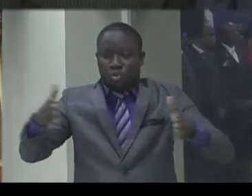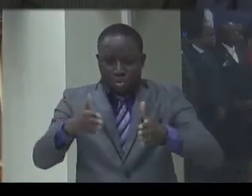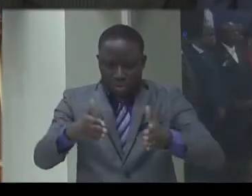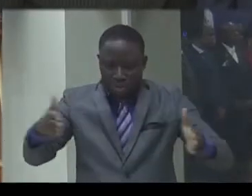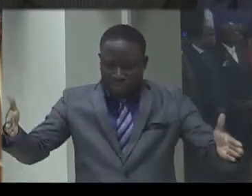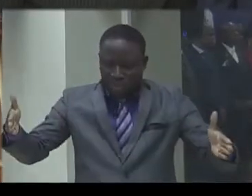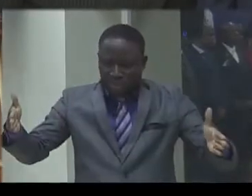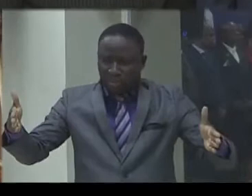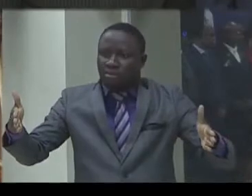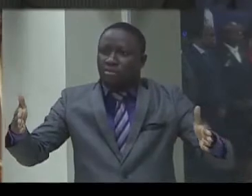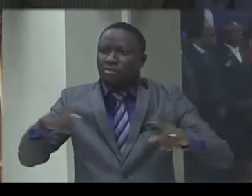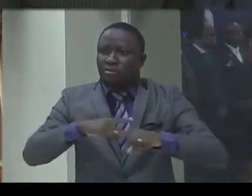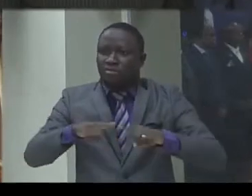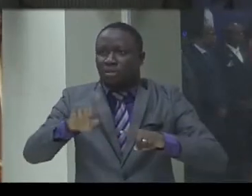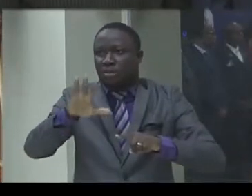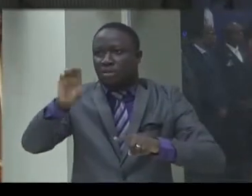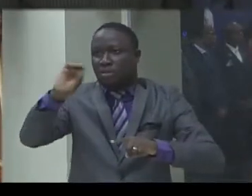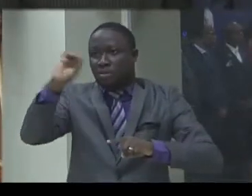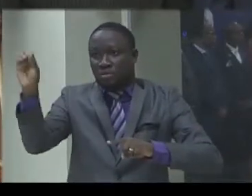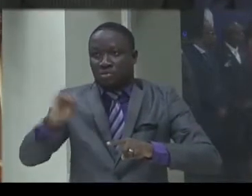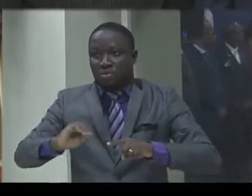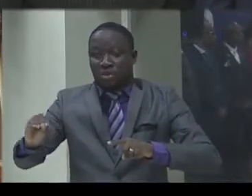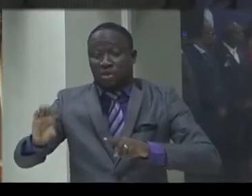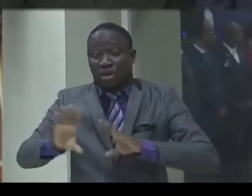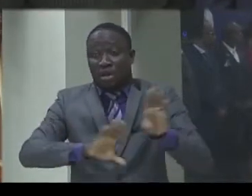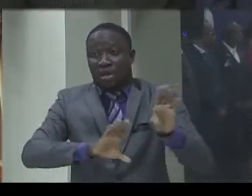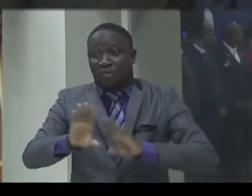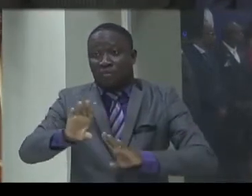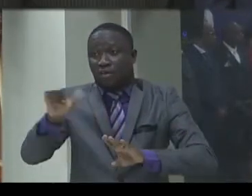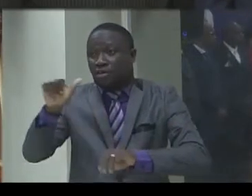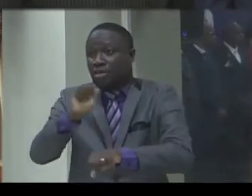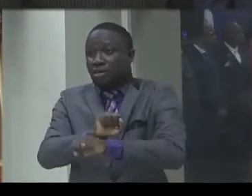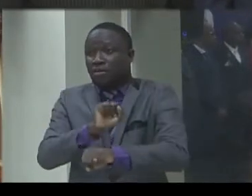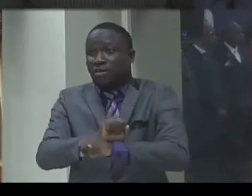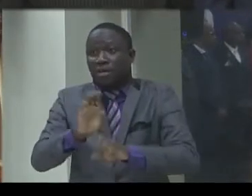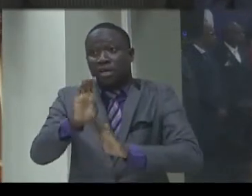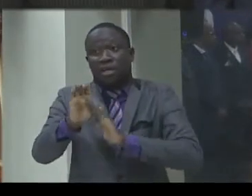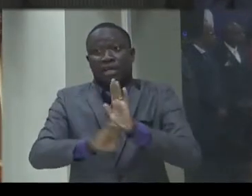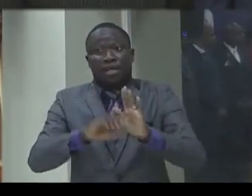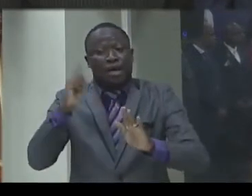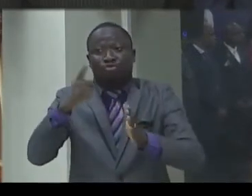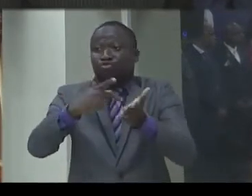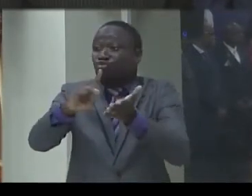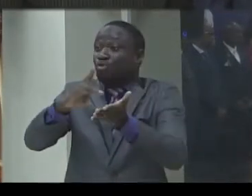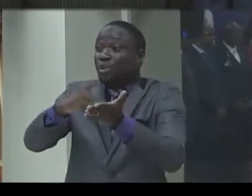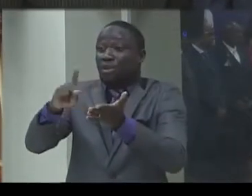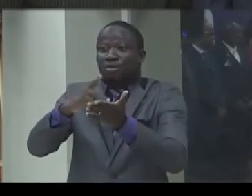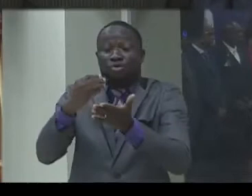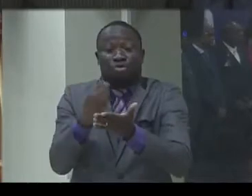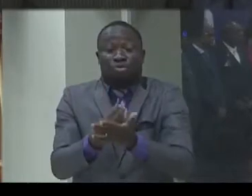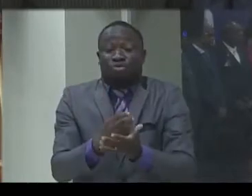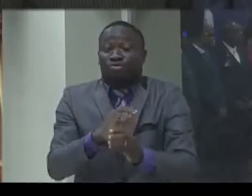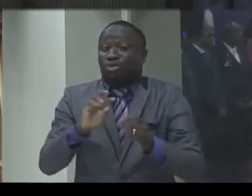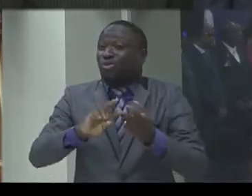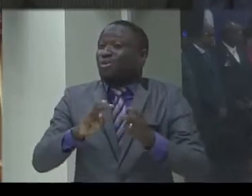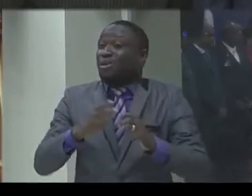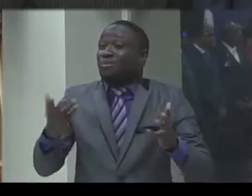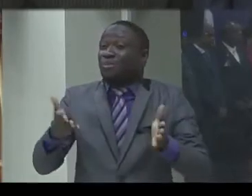50% ap fe teletravay. L'Etat ap toujou peye yo. Nap mande